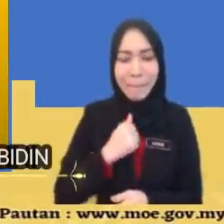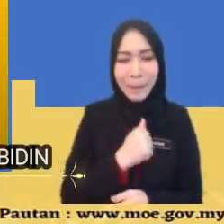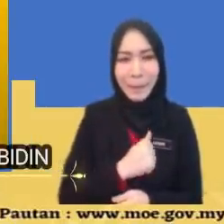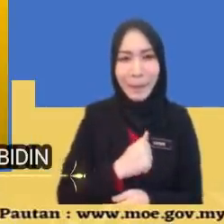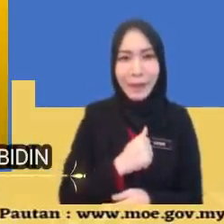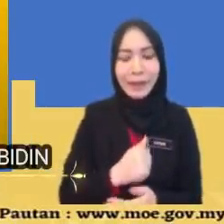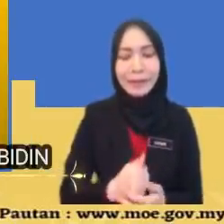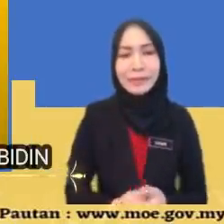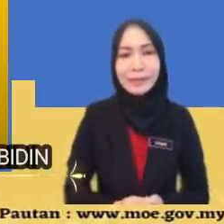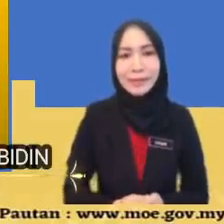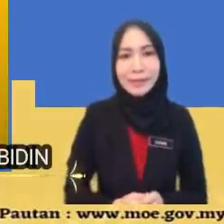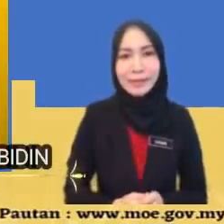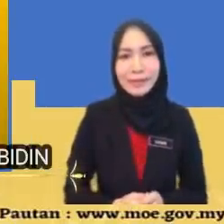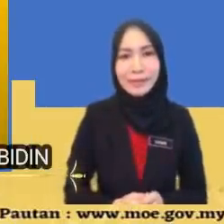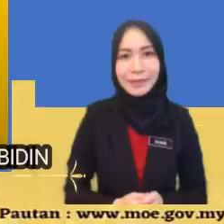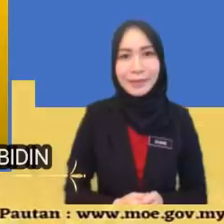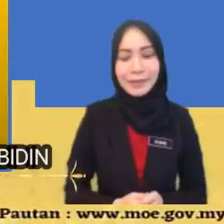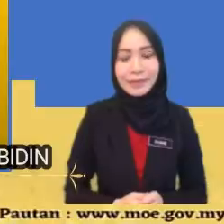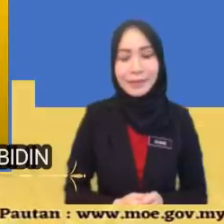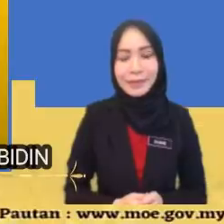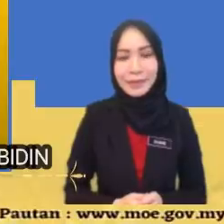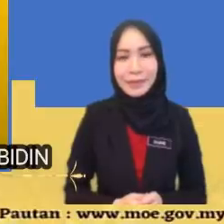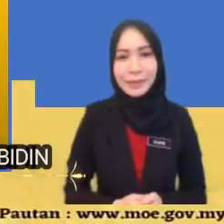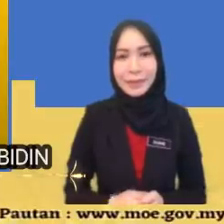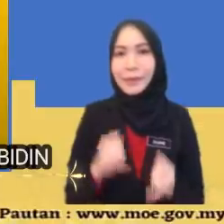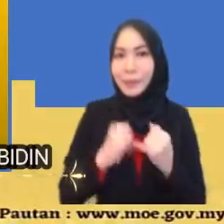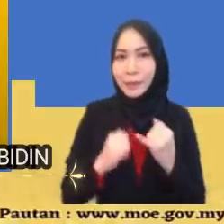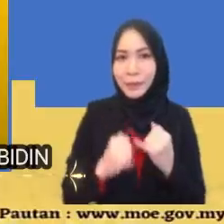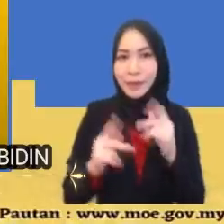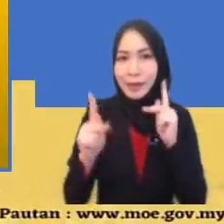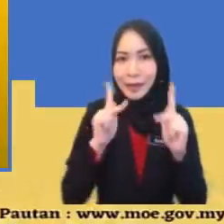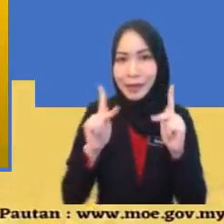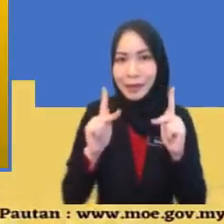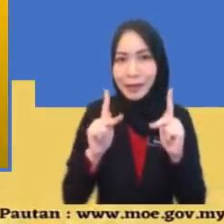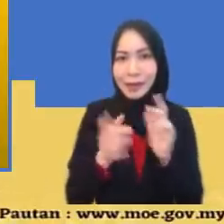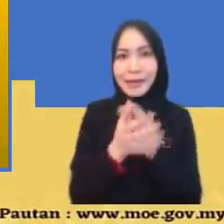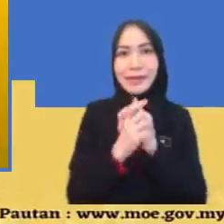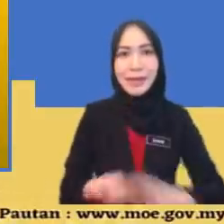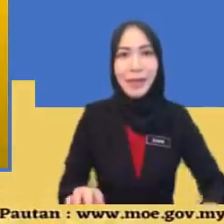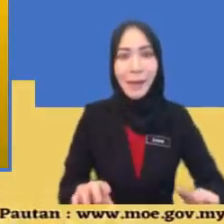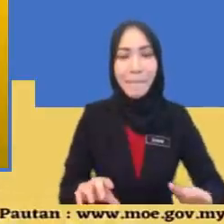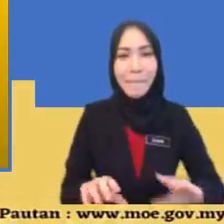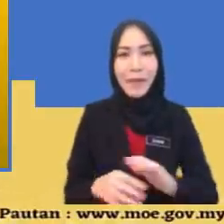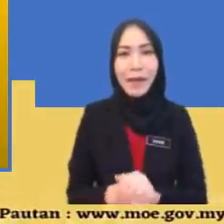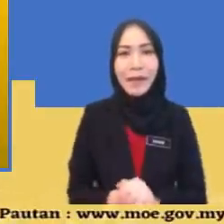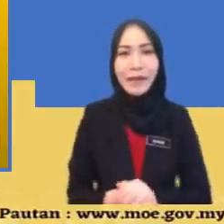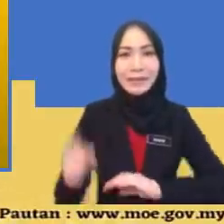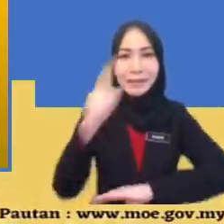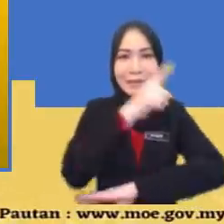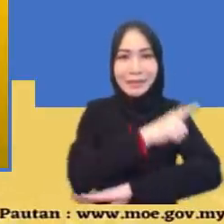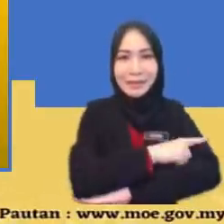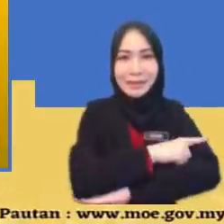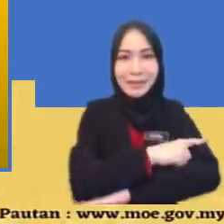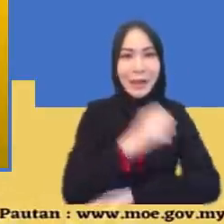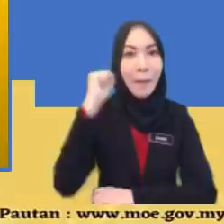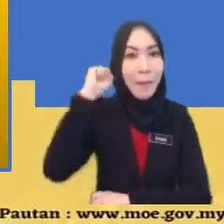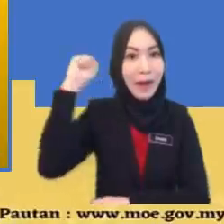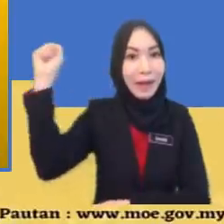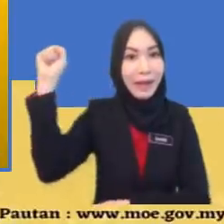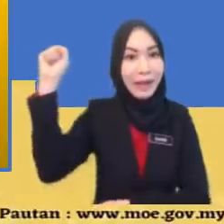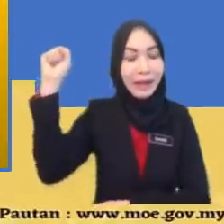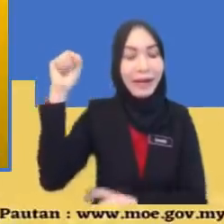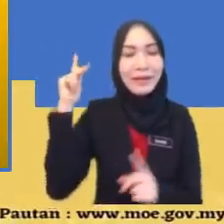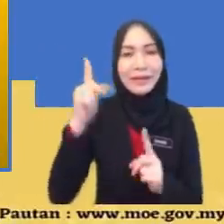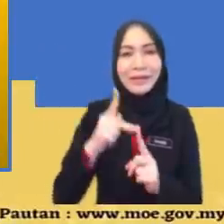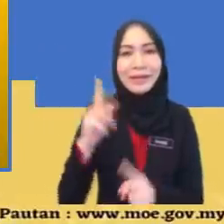kemaafan dipinta akhir penemu Selamat menyambut hari kemerdekaan meledak ke-64